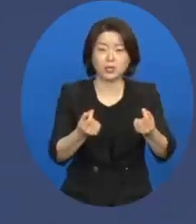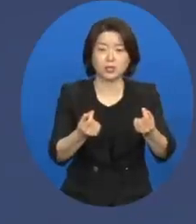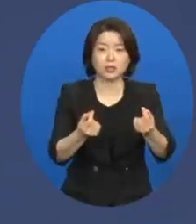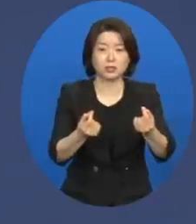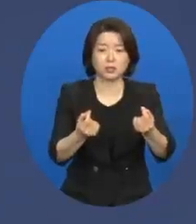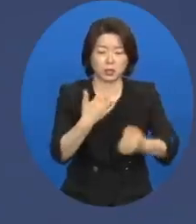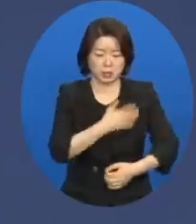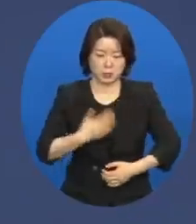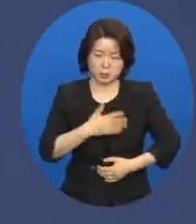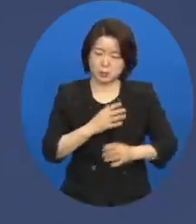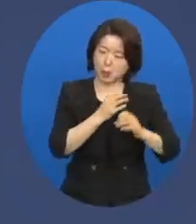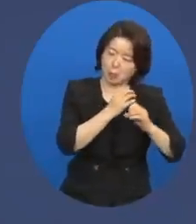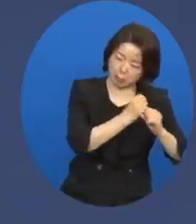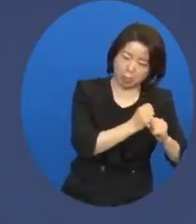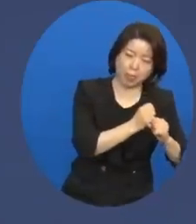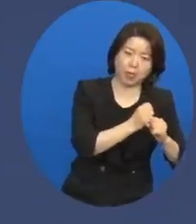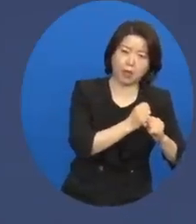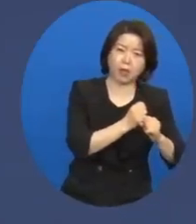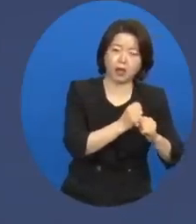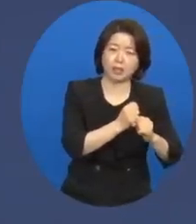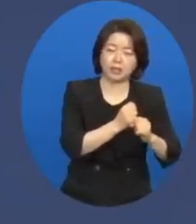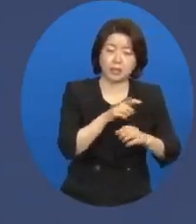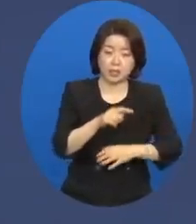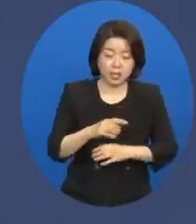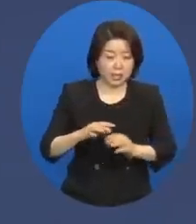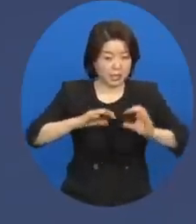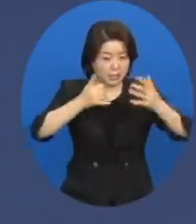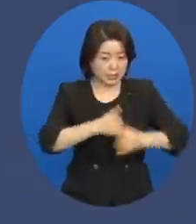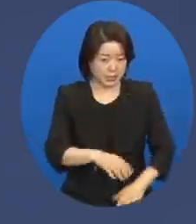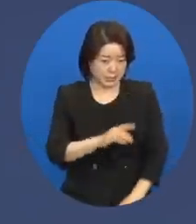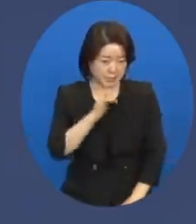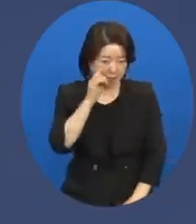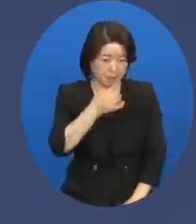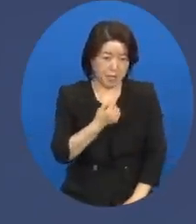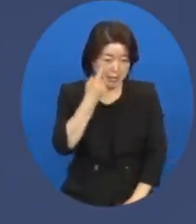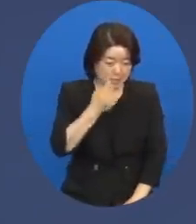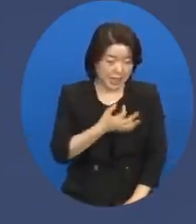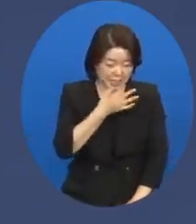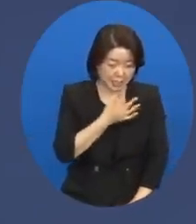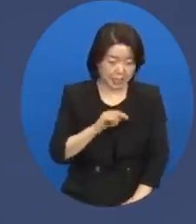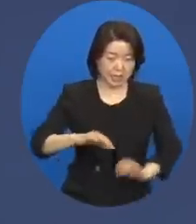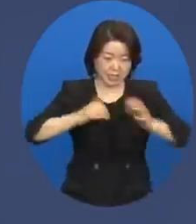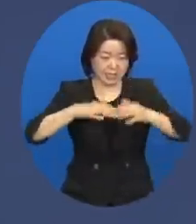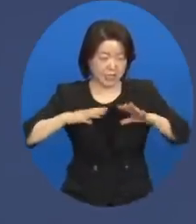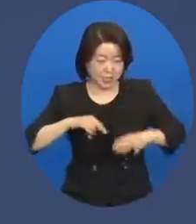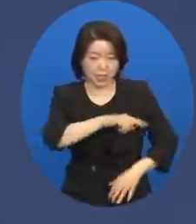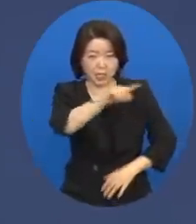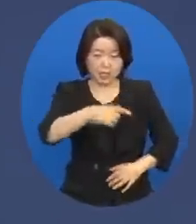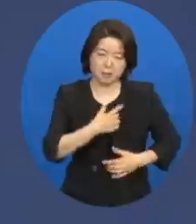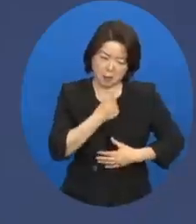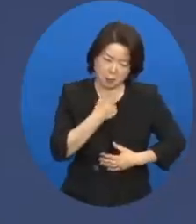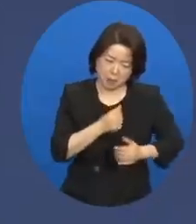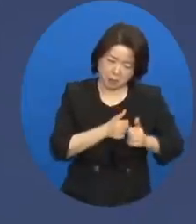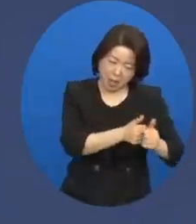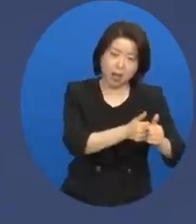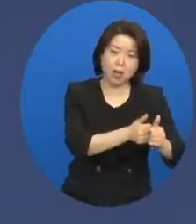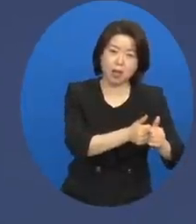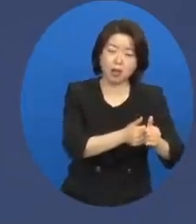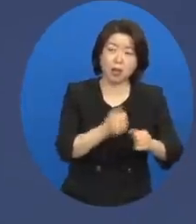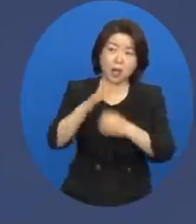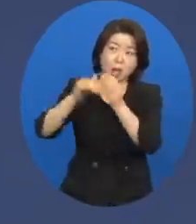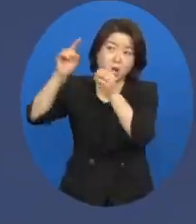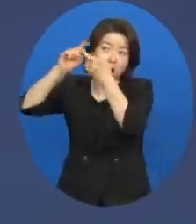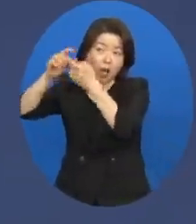똑같이 육체에 사로잡혀서 세상의 안목의 정욕, 육신의 정욕, 이생의 자랑 이걸 추구하느라고 하나님은 더 이상 관심도